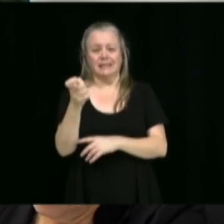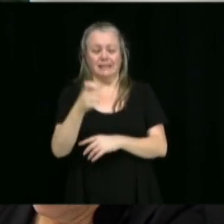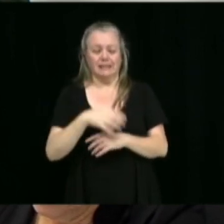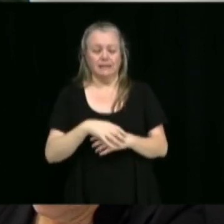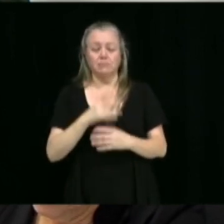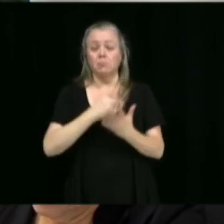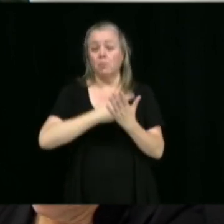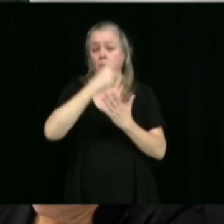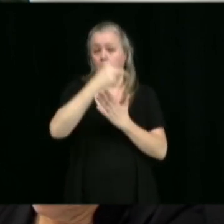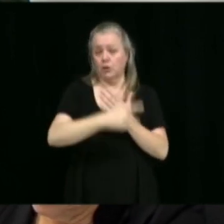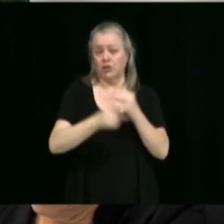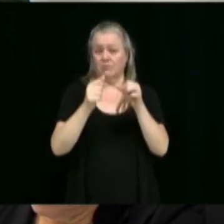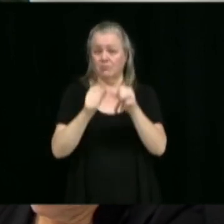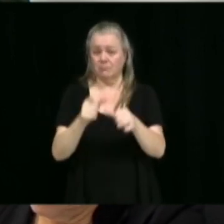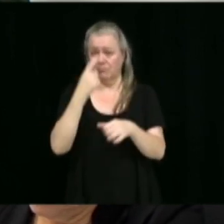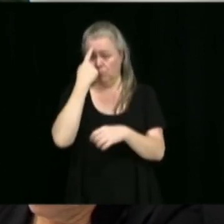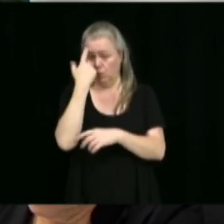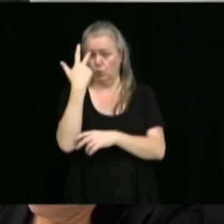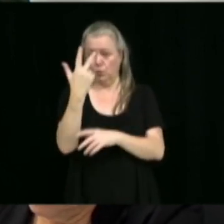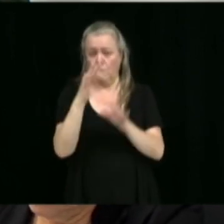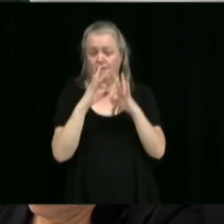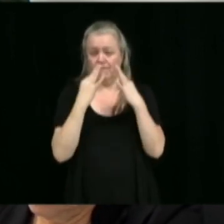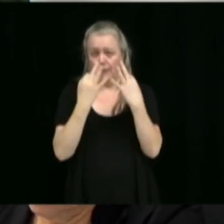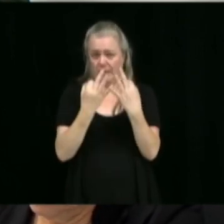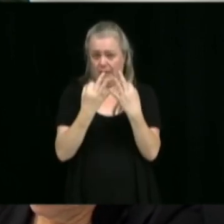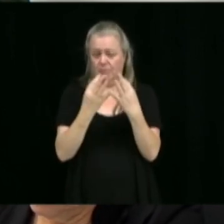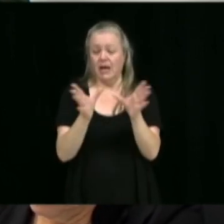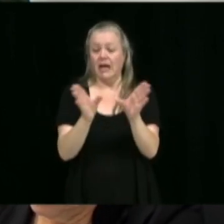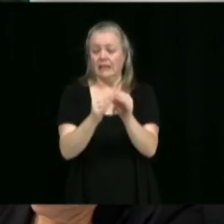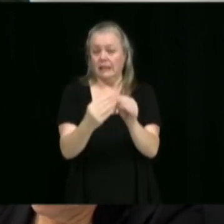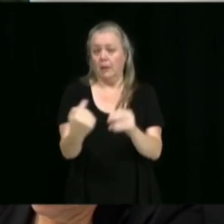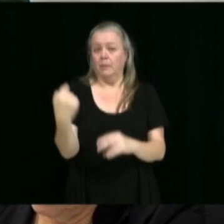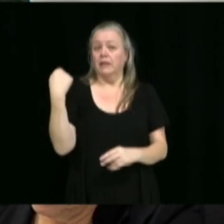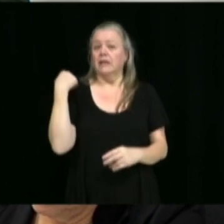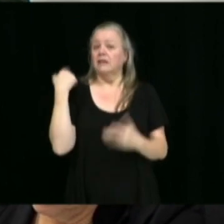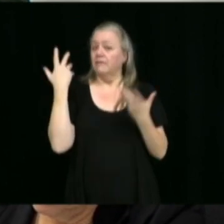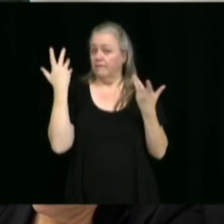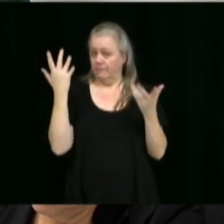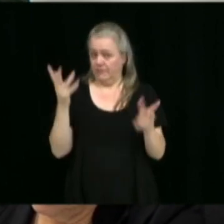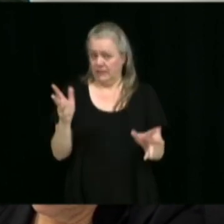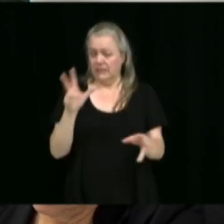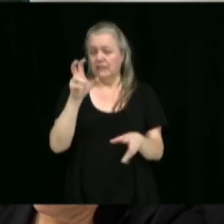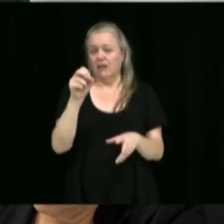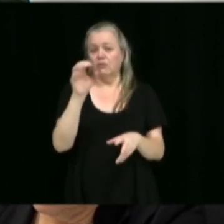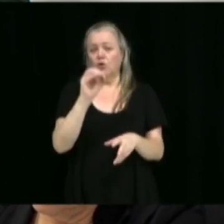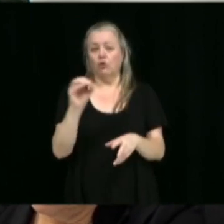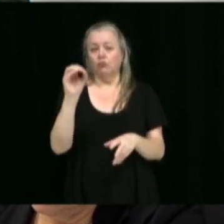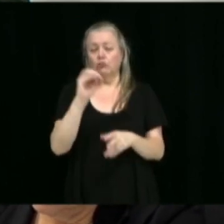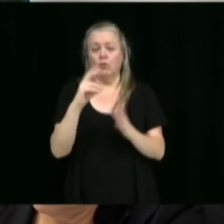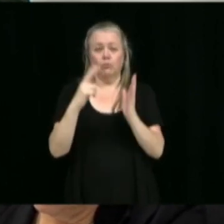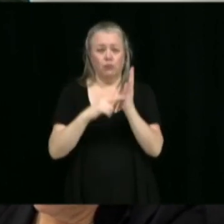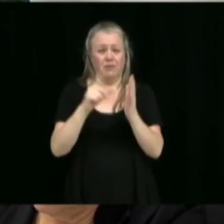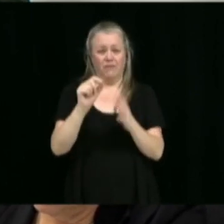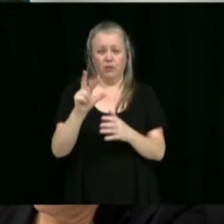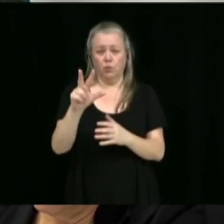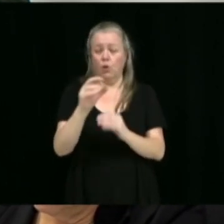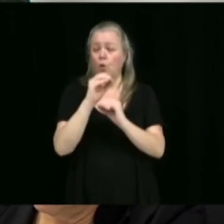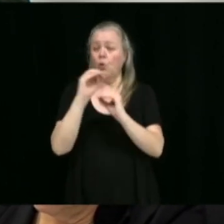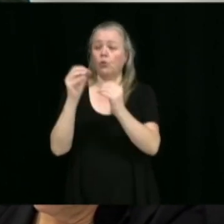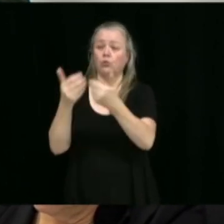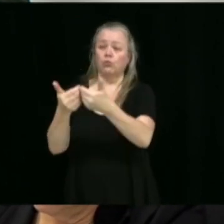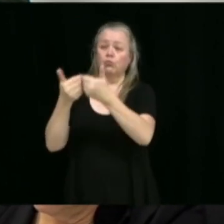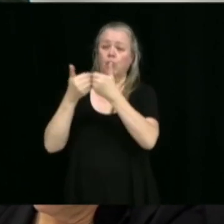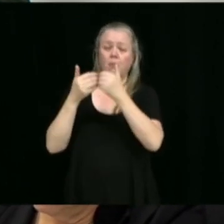d'habitation trifamiliale et l'Assemblée publique de consultation ayant eu lieu le lundi 30 octobre 2023 et aucune demande